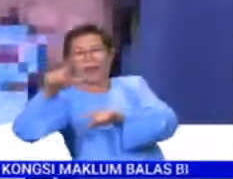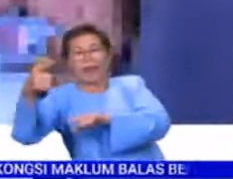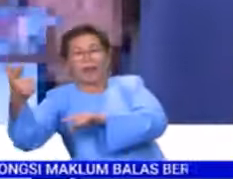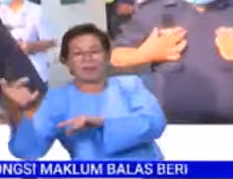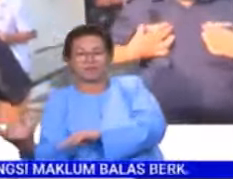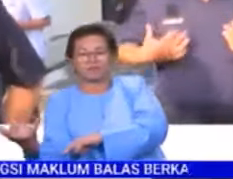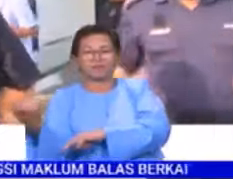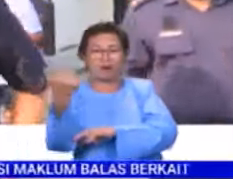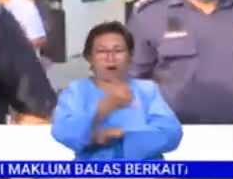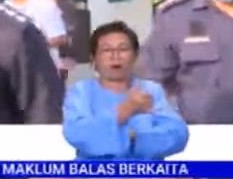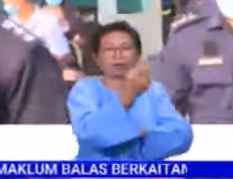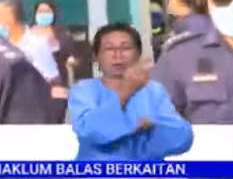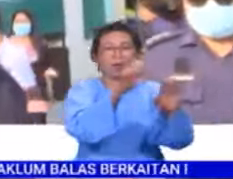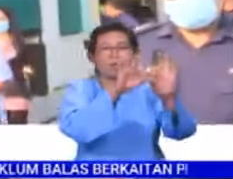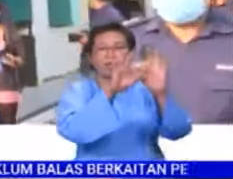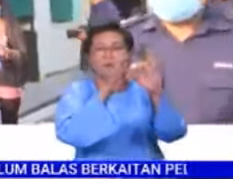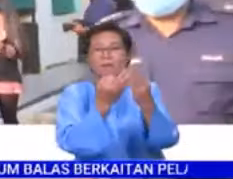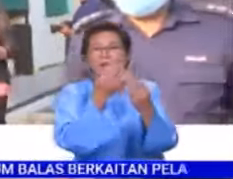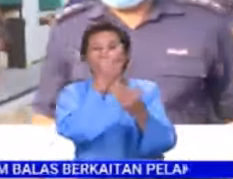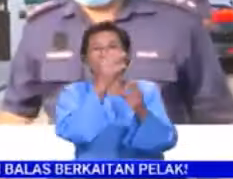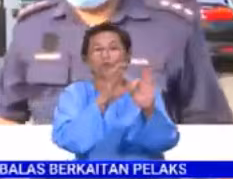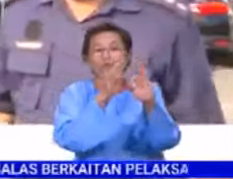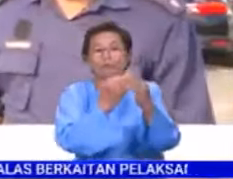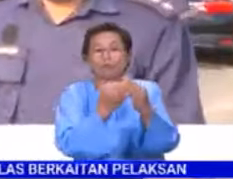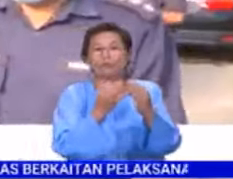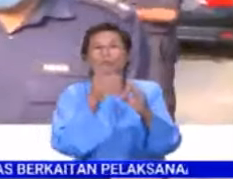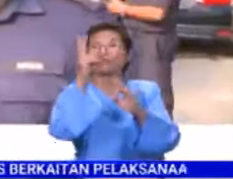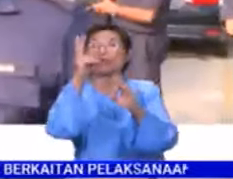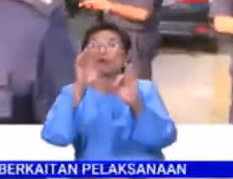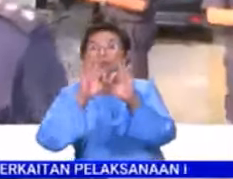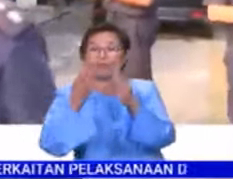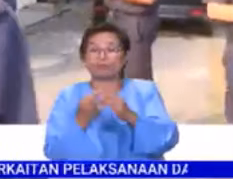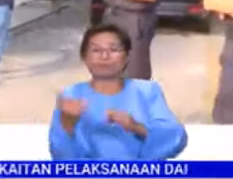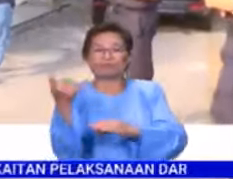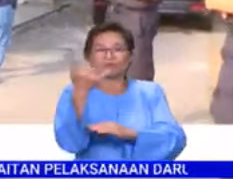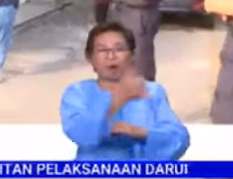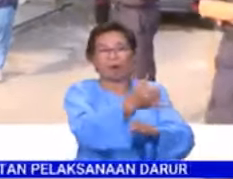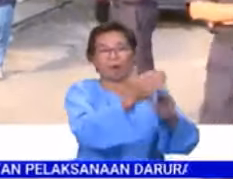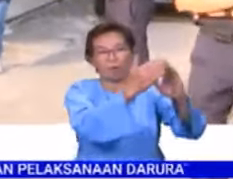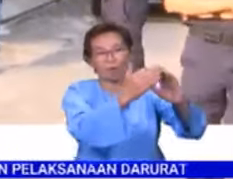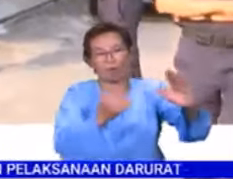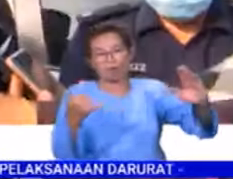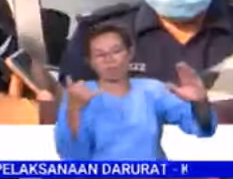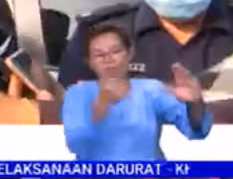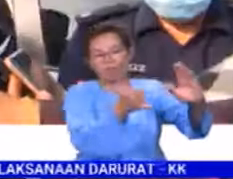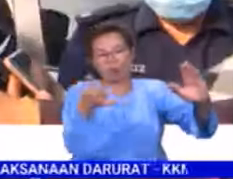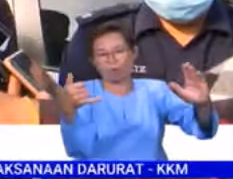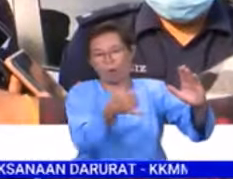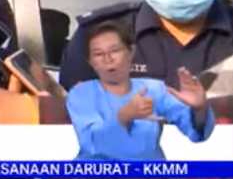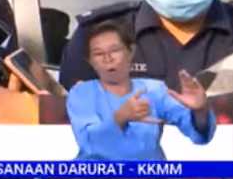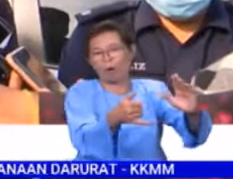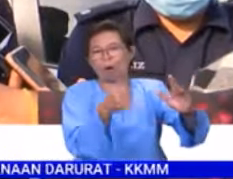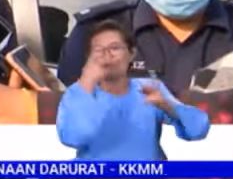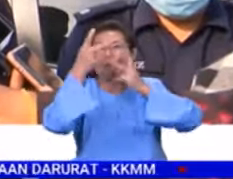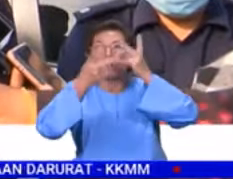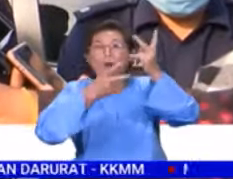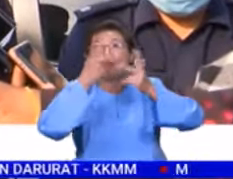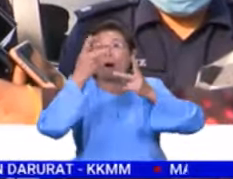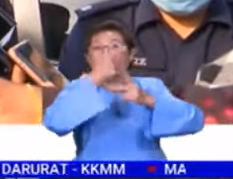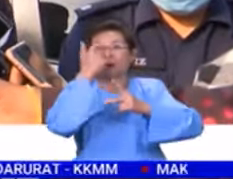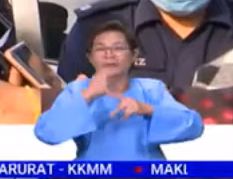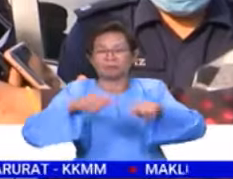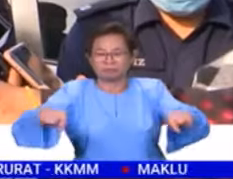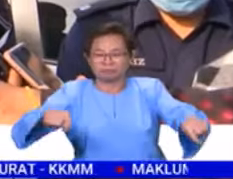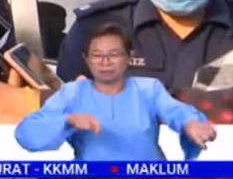lain di mana dua keluarga telah hadir ke rumah ini melakukan ziarah. Dan sehubungan dengan itu,